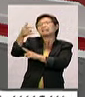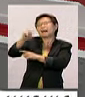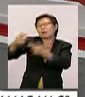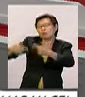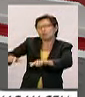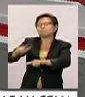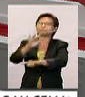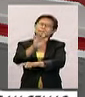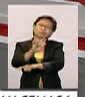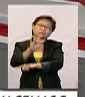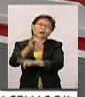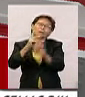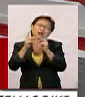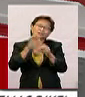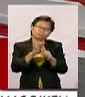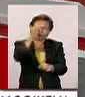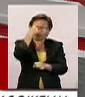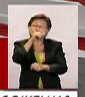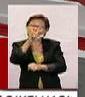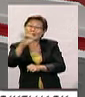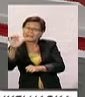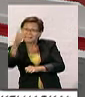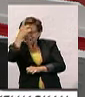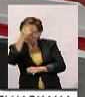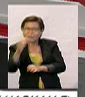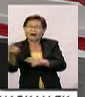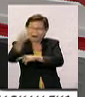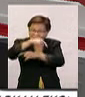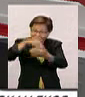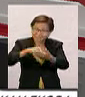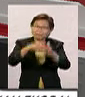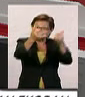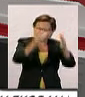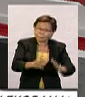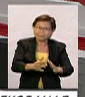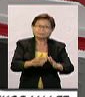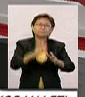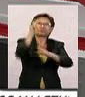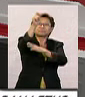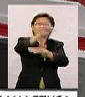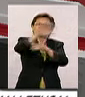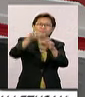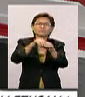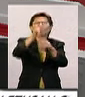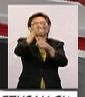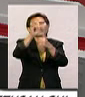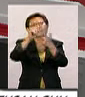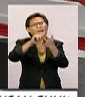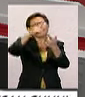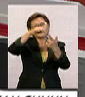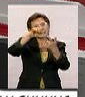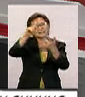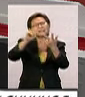rasa simpati dan kata-kata semangat buat Chong Wei, hari ini beberapa bintang badminton dunia termasuk Victor Axelsen, Peter